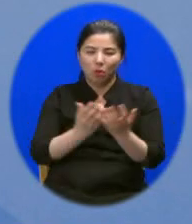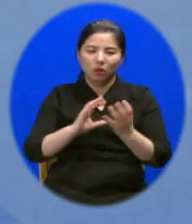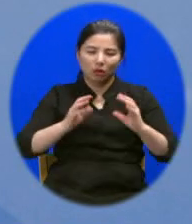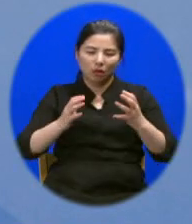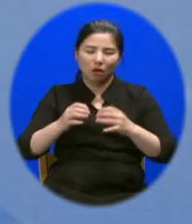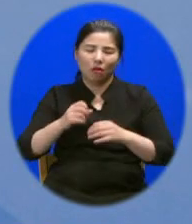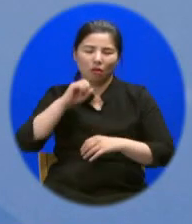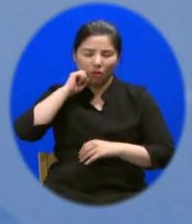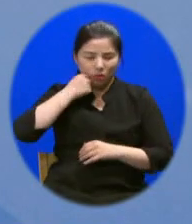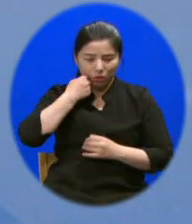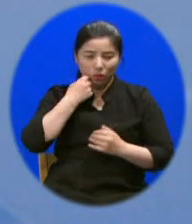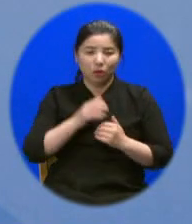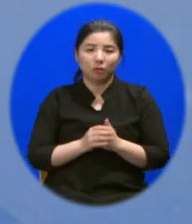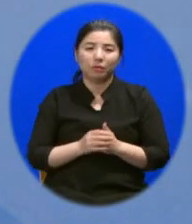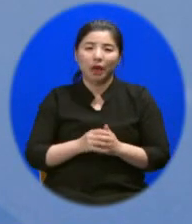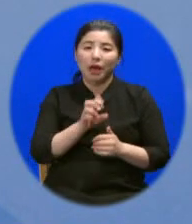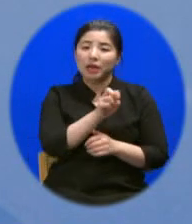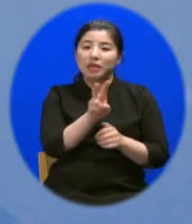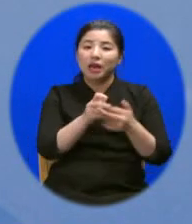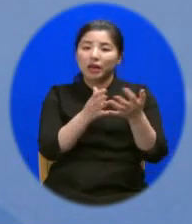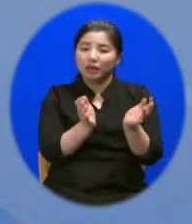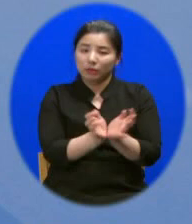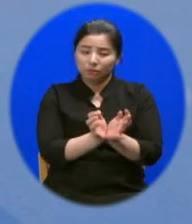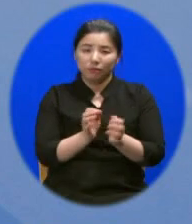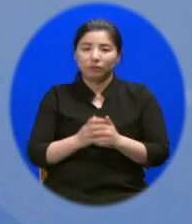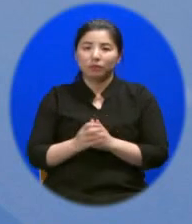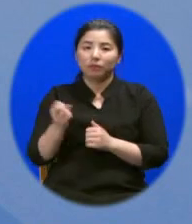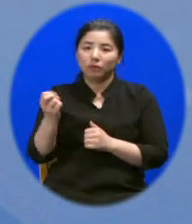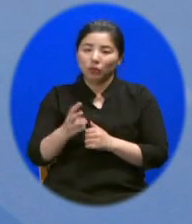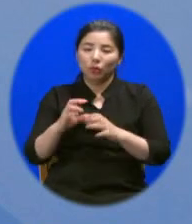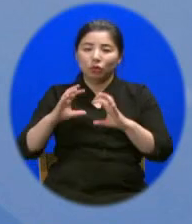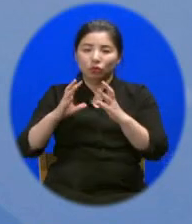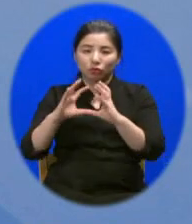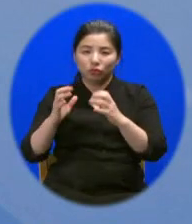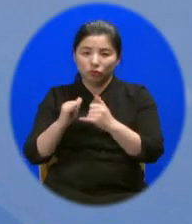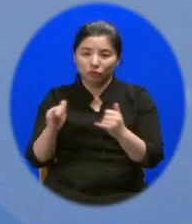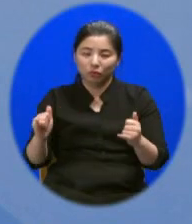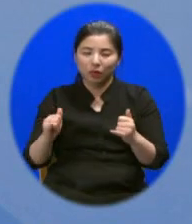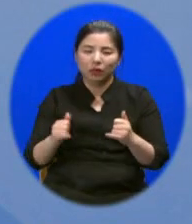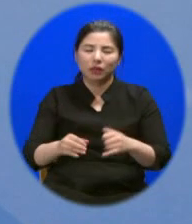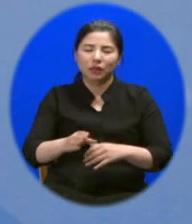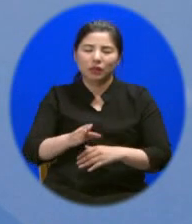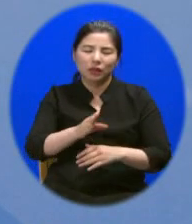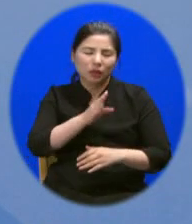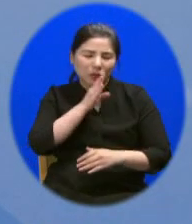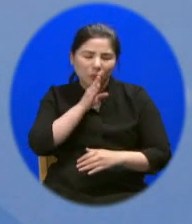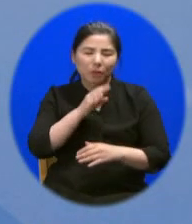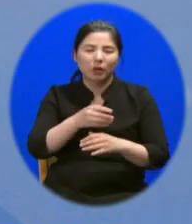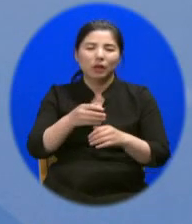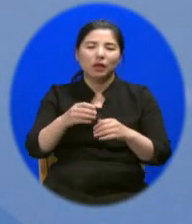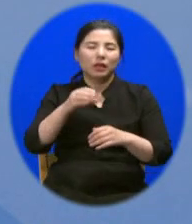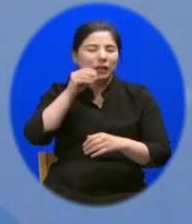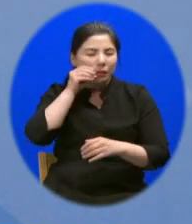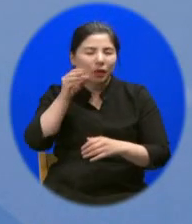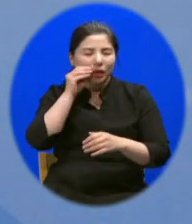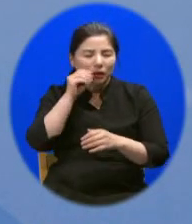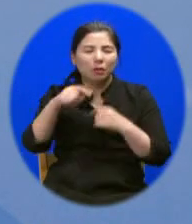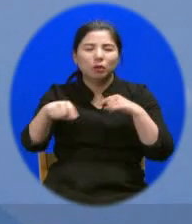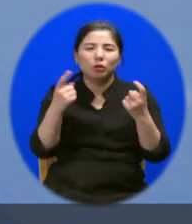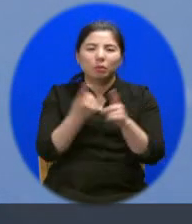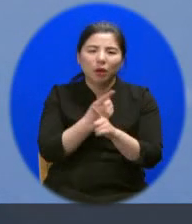있습니다 야당이 또 국민들이 제발 정책을 바꿀 아래도 듣지 않고